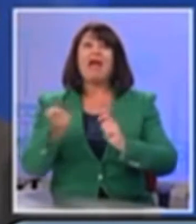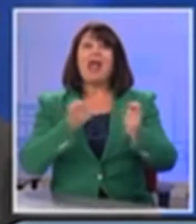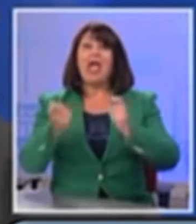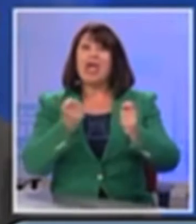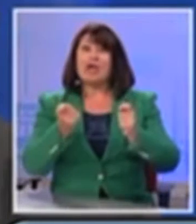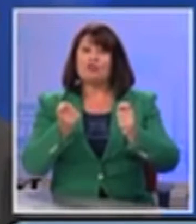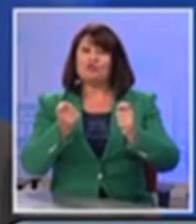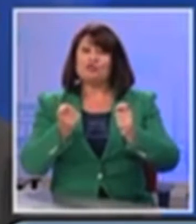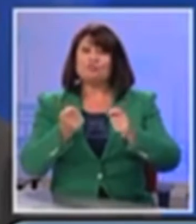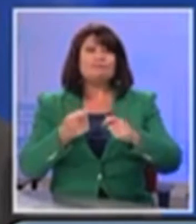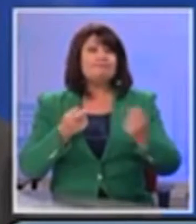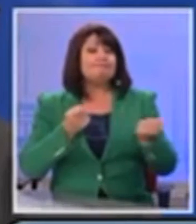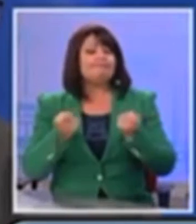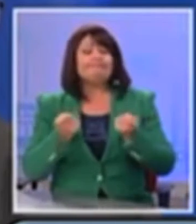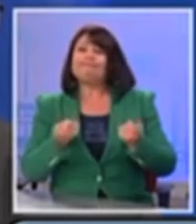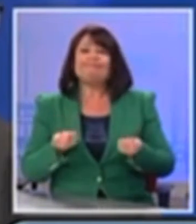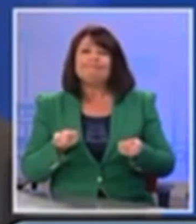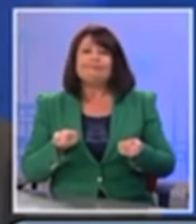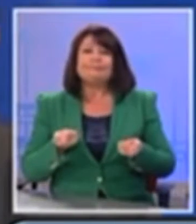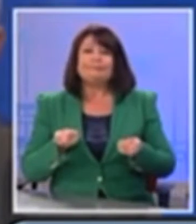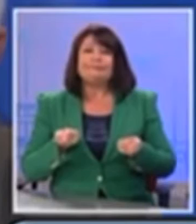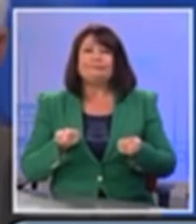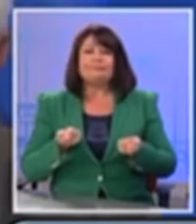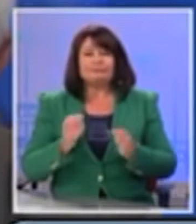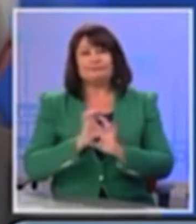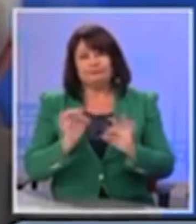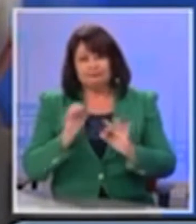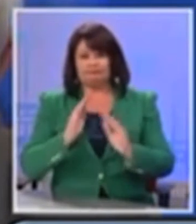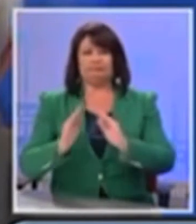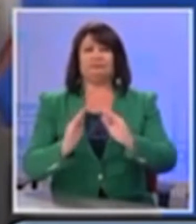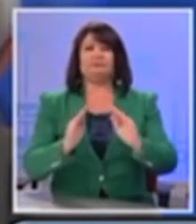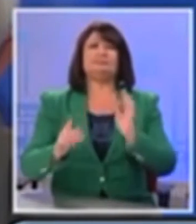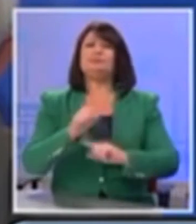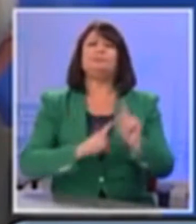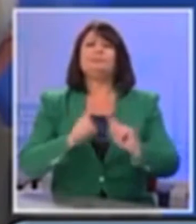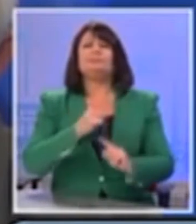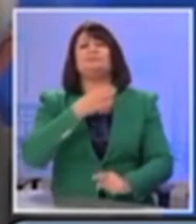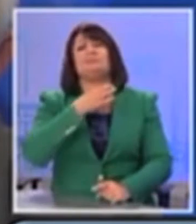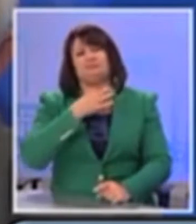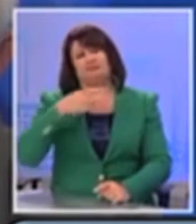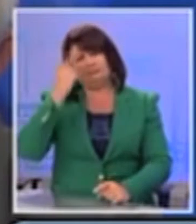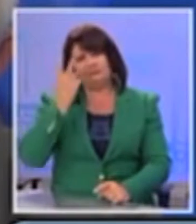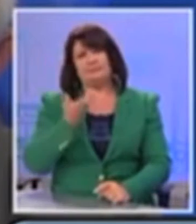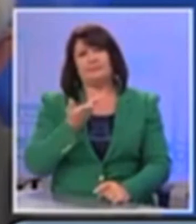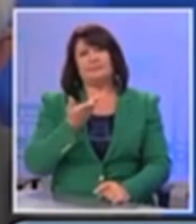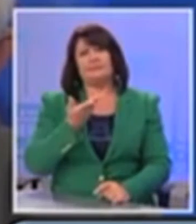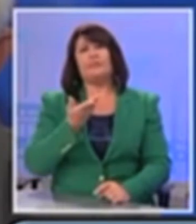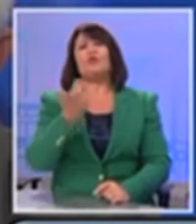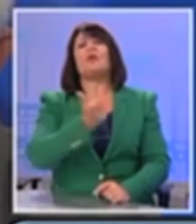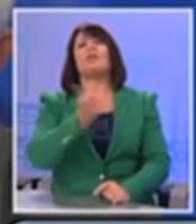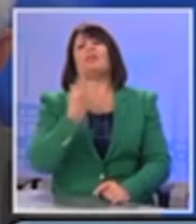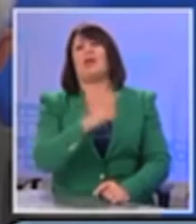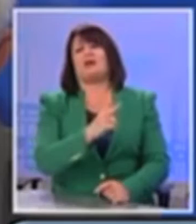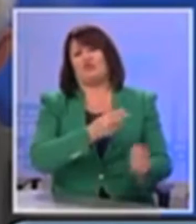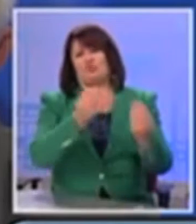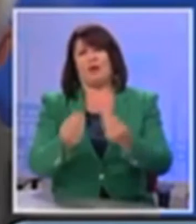créanciers, soit des banquiers, comme l'a mentionné la présidente du Parlement, soit des